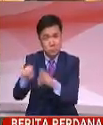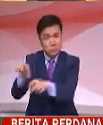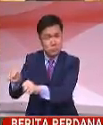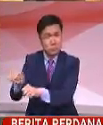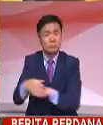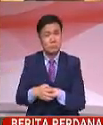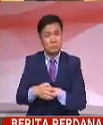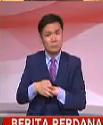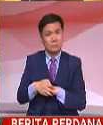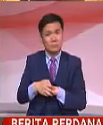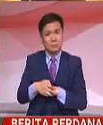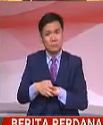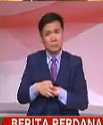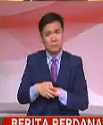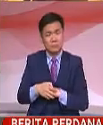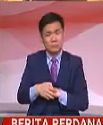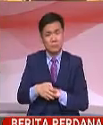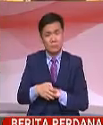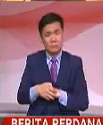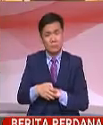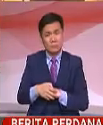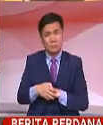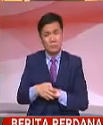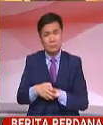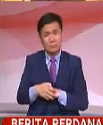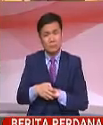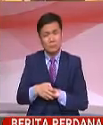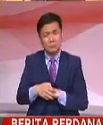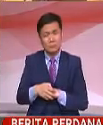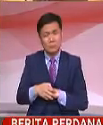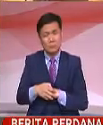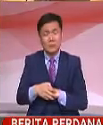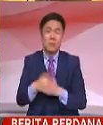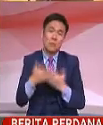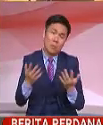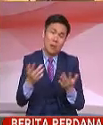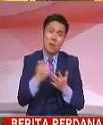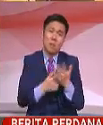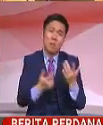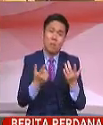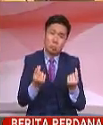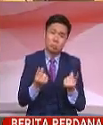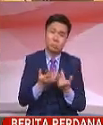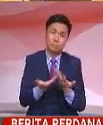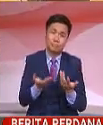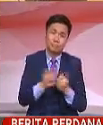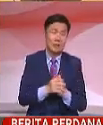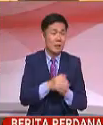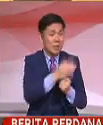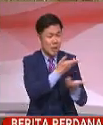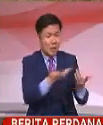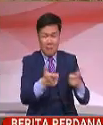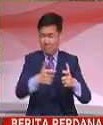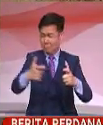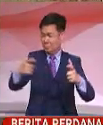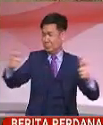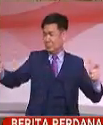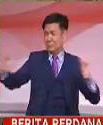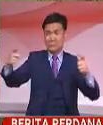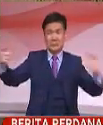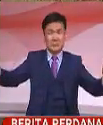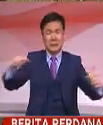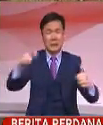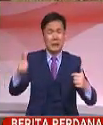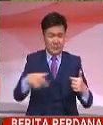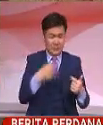Tapi pun dia awak mari macam pun desa kan, mana nak dek kak. Muka banyak eka. Mana kalau tak